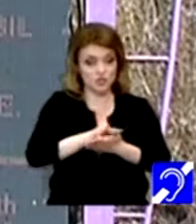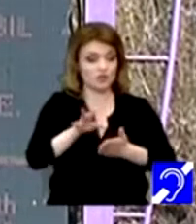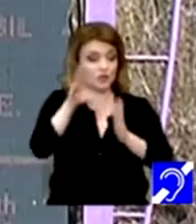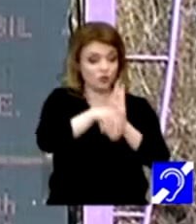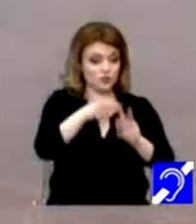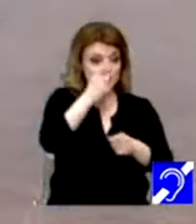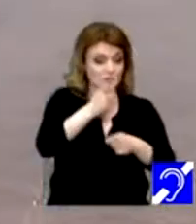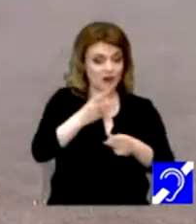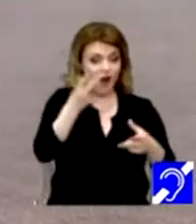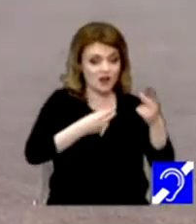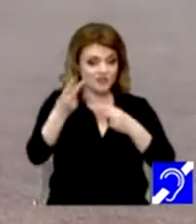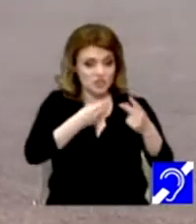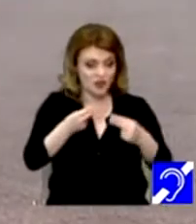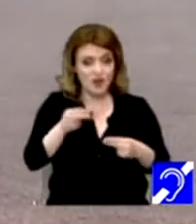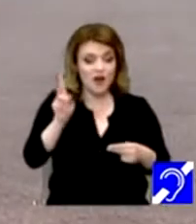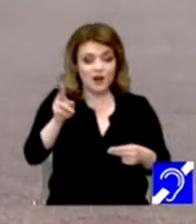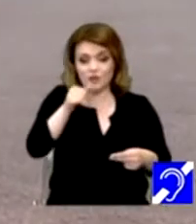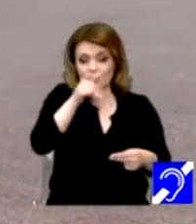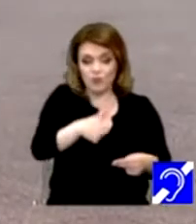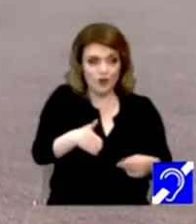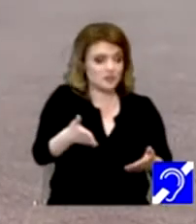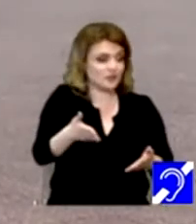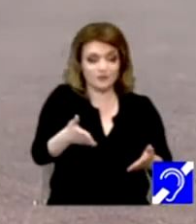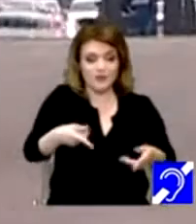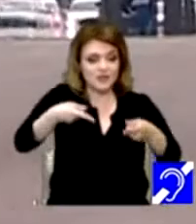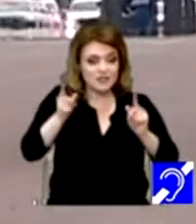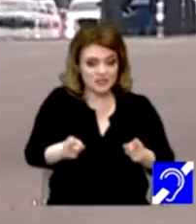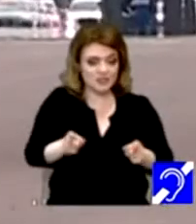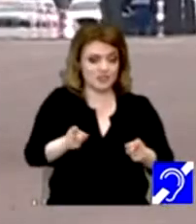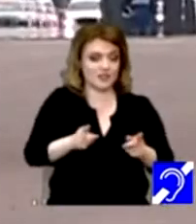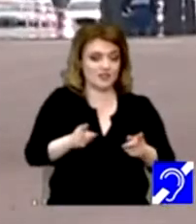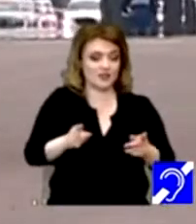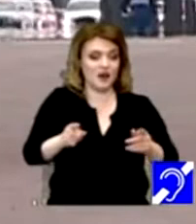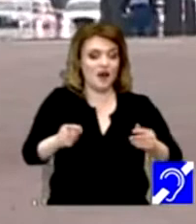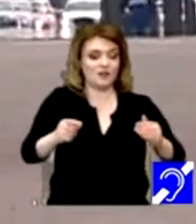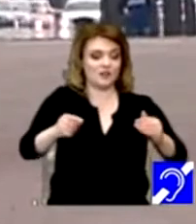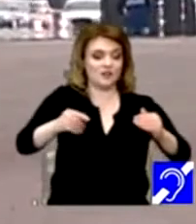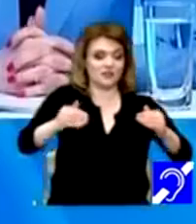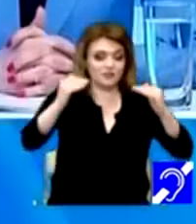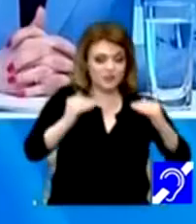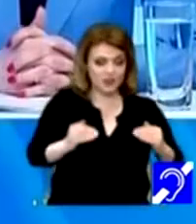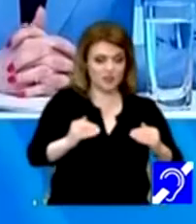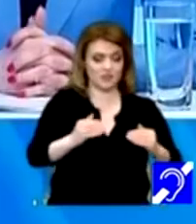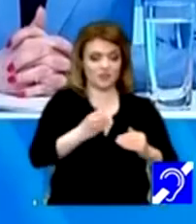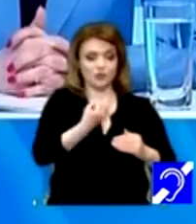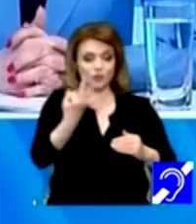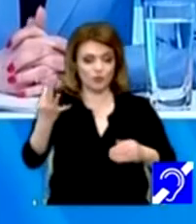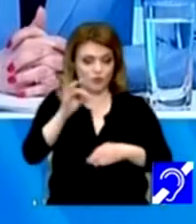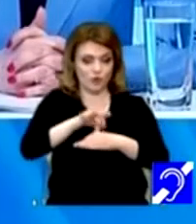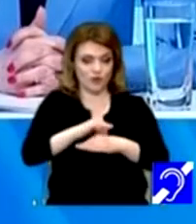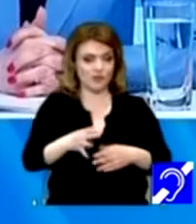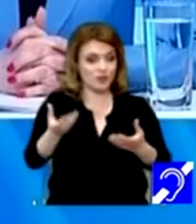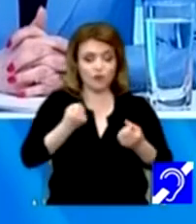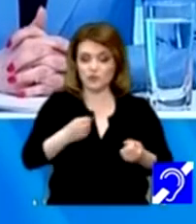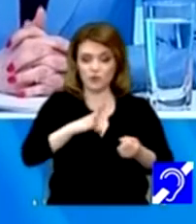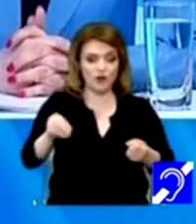restrictive artificiale care nu pot avea un impact real asupra diminuării cazurilor de îmbolnăviri. dar nu s-au luat măsuri ceea ce ține